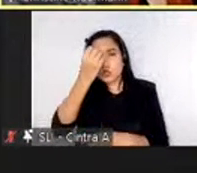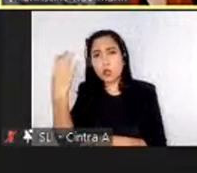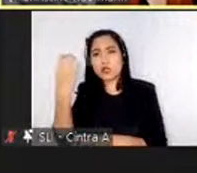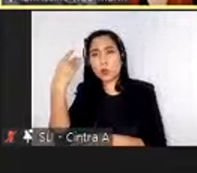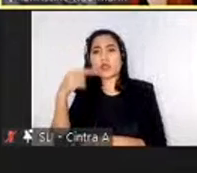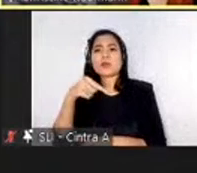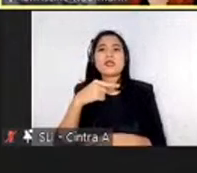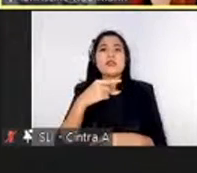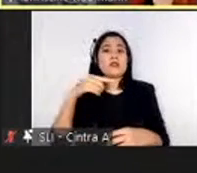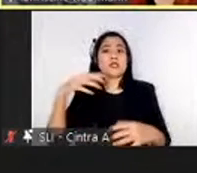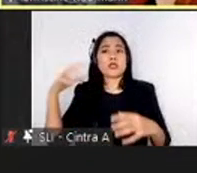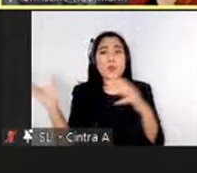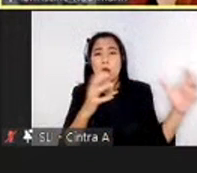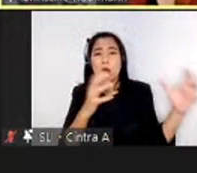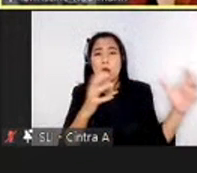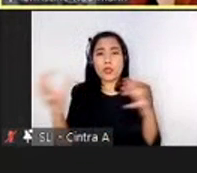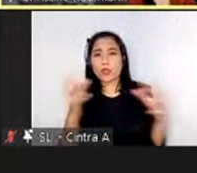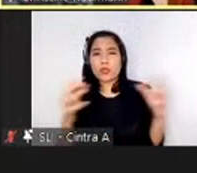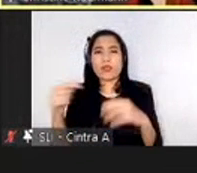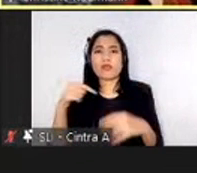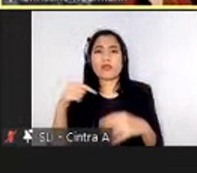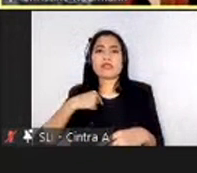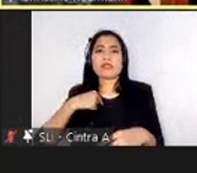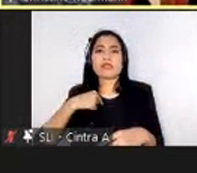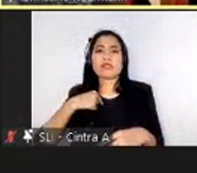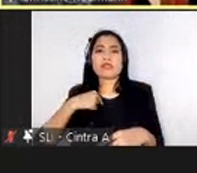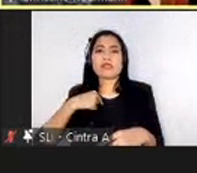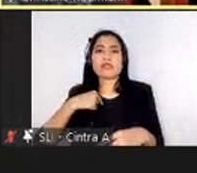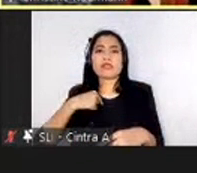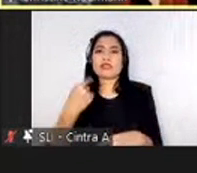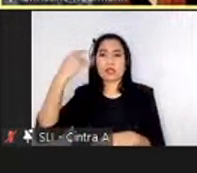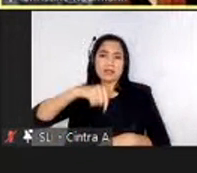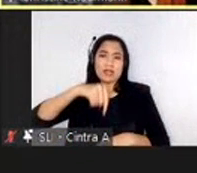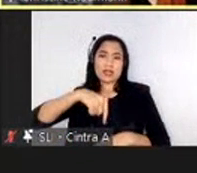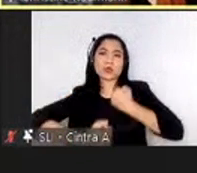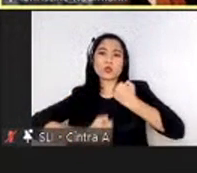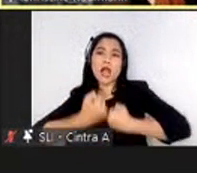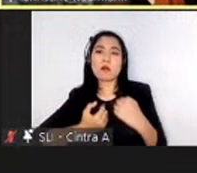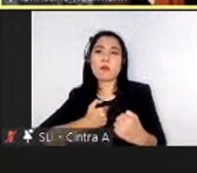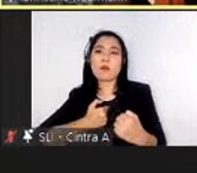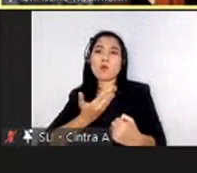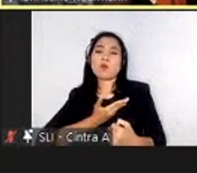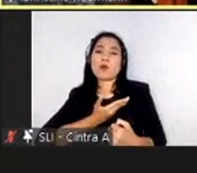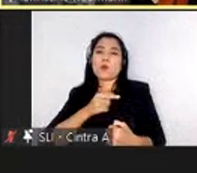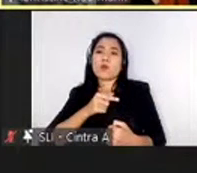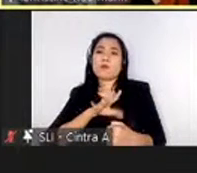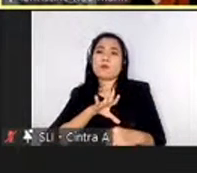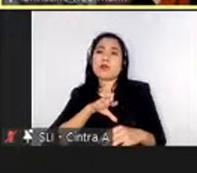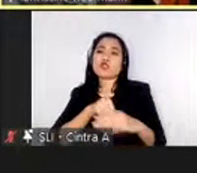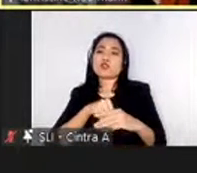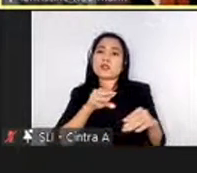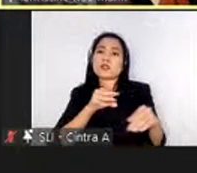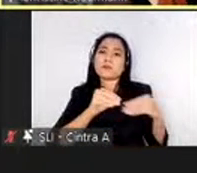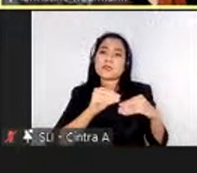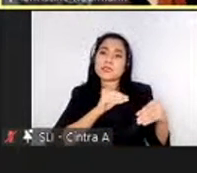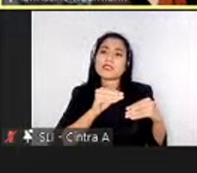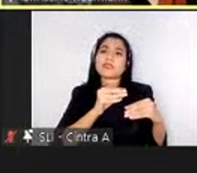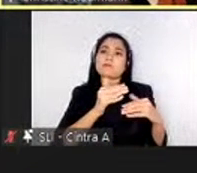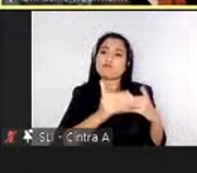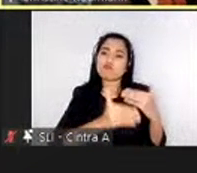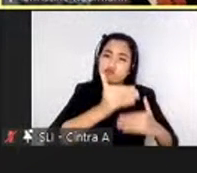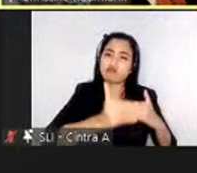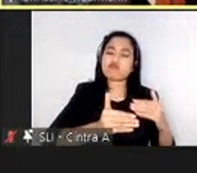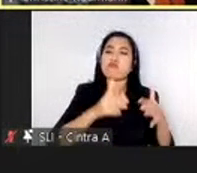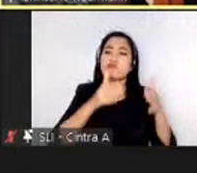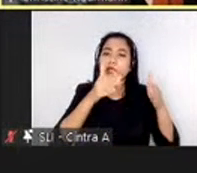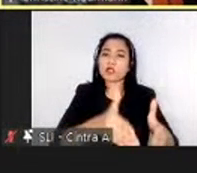tetapi upaya yang sudah ada saat ini untuk memasukkan e tindak tanduk bisnis berkelanjutan dalam sektor finansial semakin